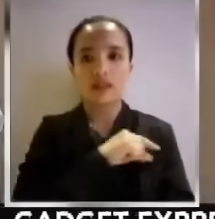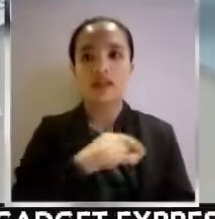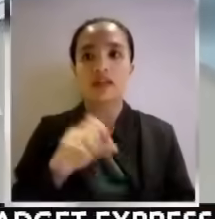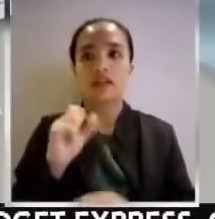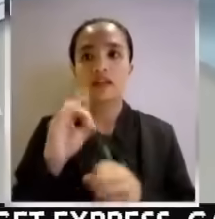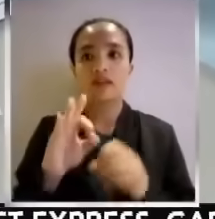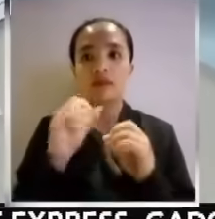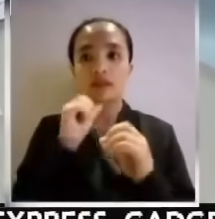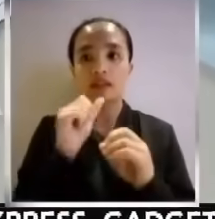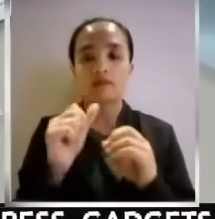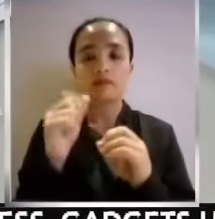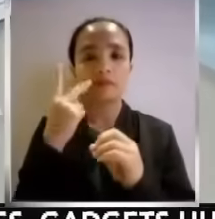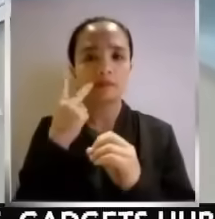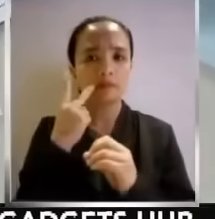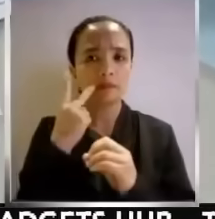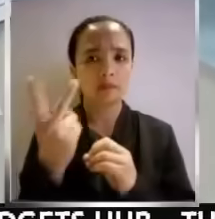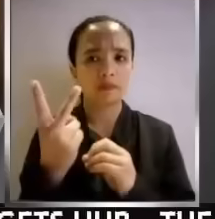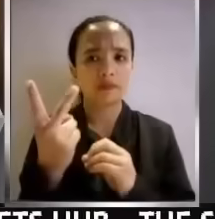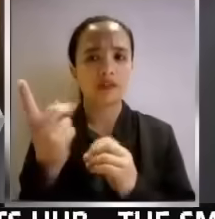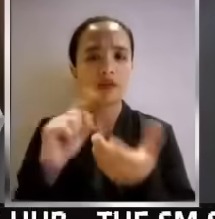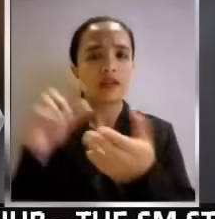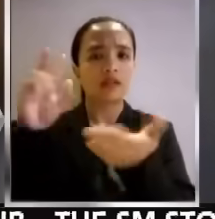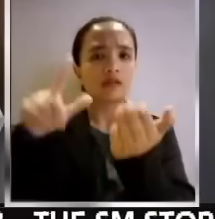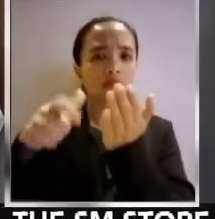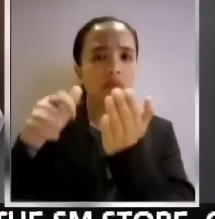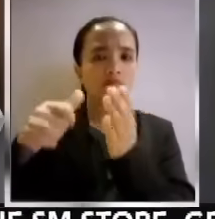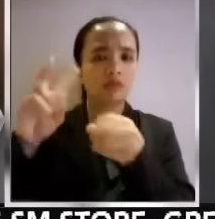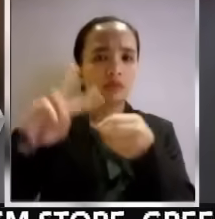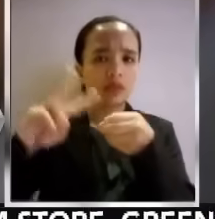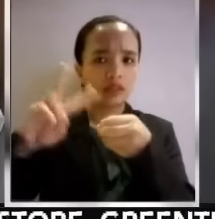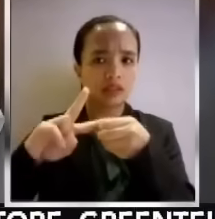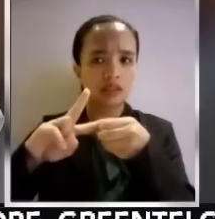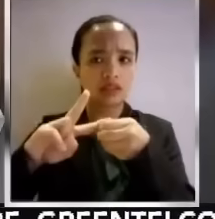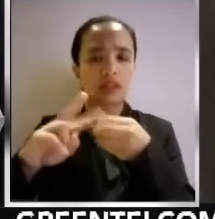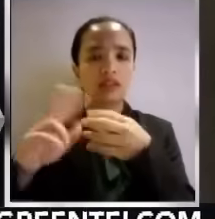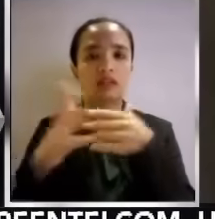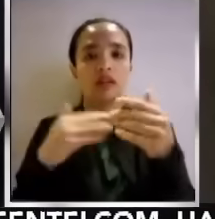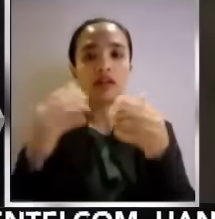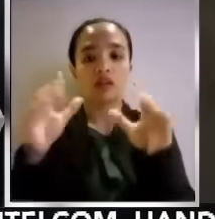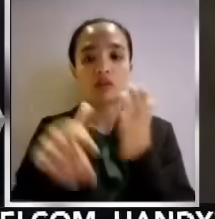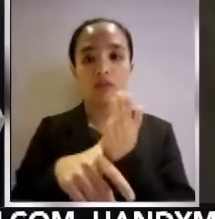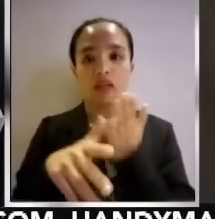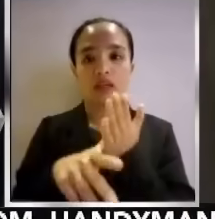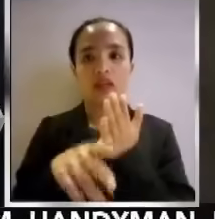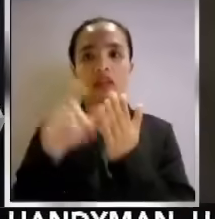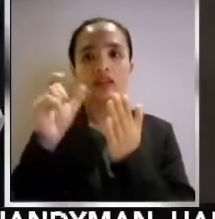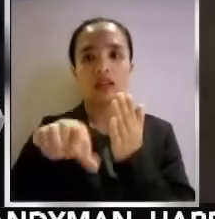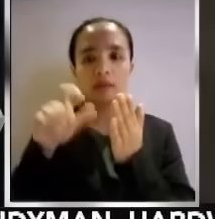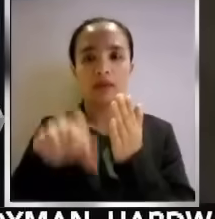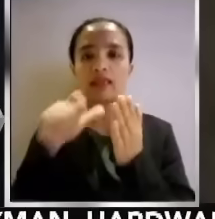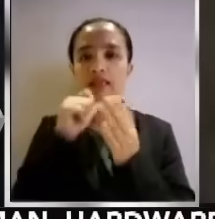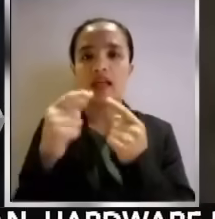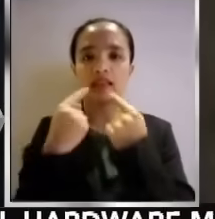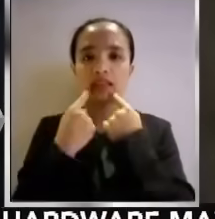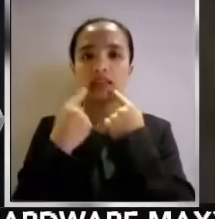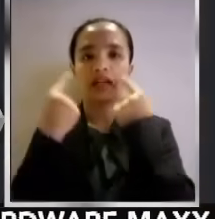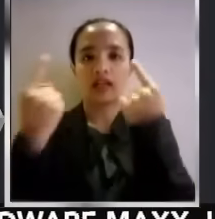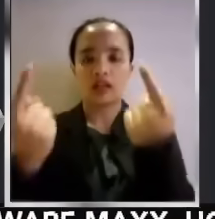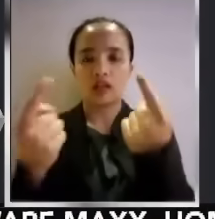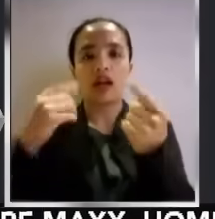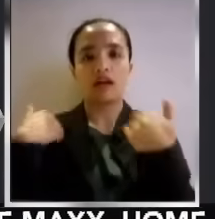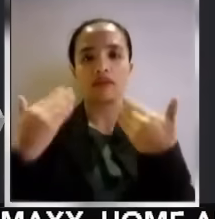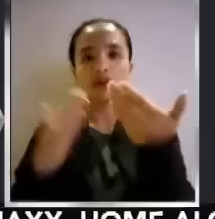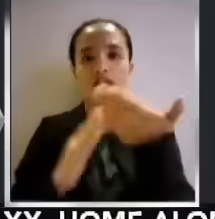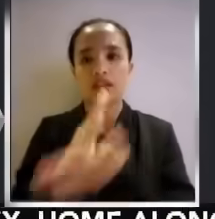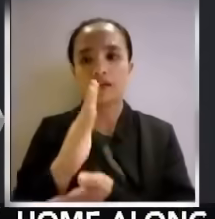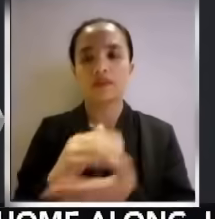mga kaso kahit tapos na ang botohan dahil may kapangyarihan ng COMELEC na hindi muna magproklama. Tiniyak din ng COMELEC na hindi